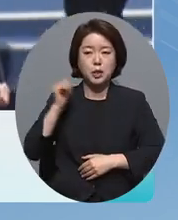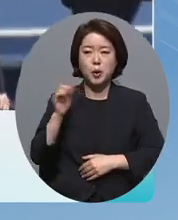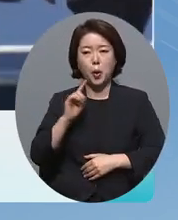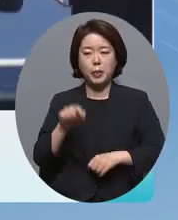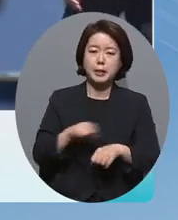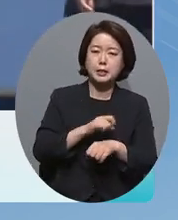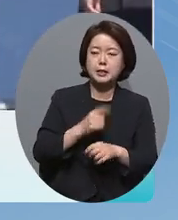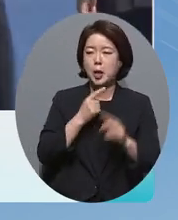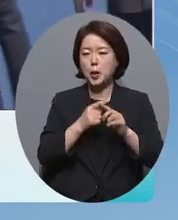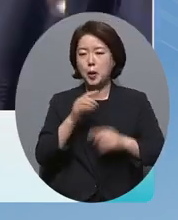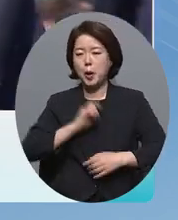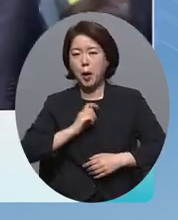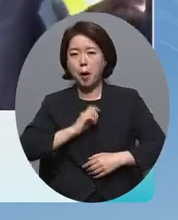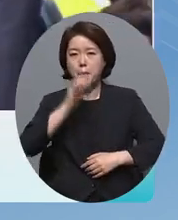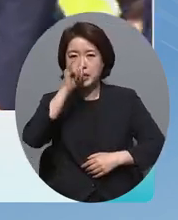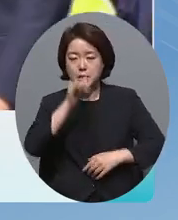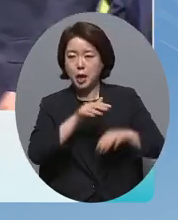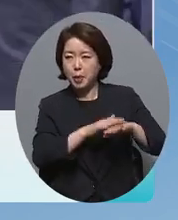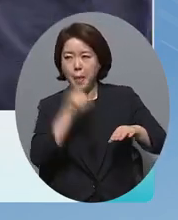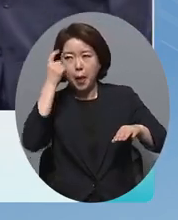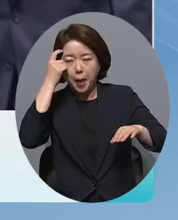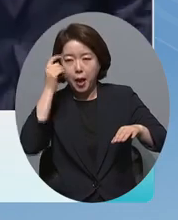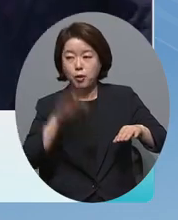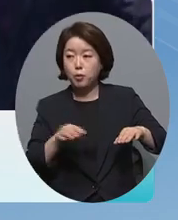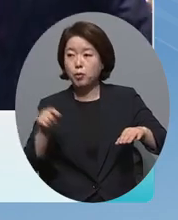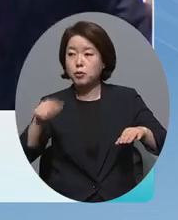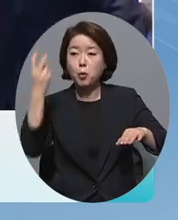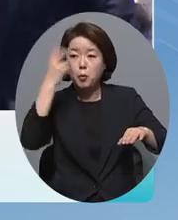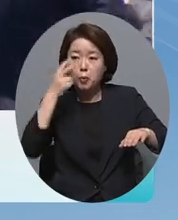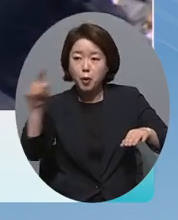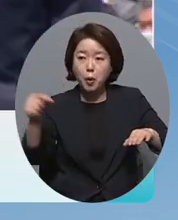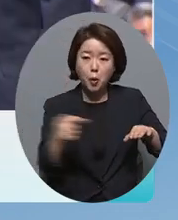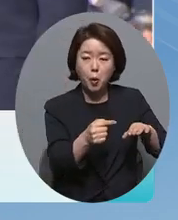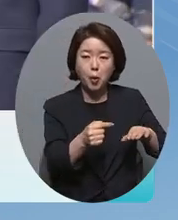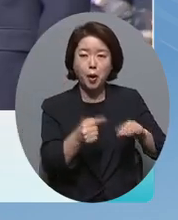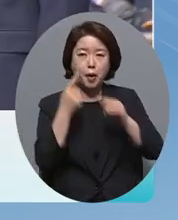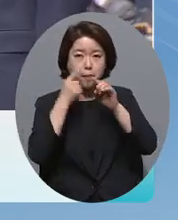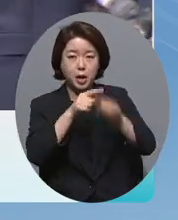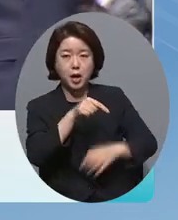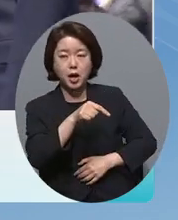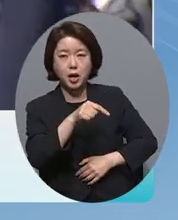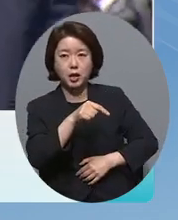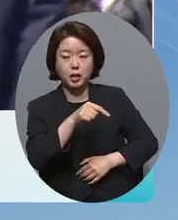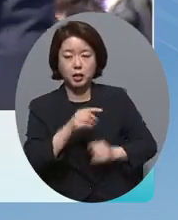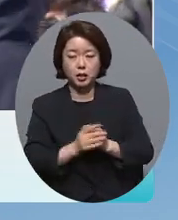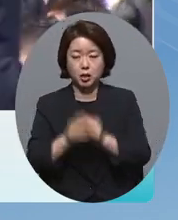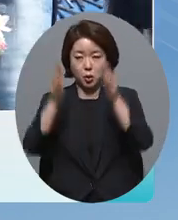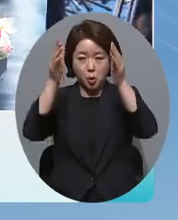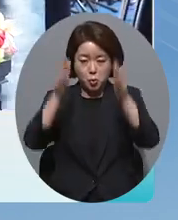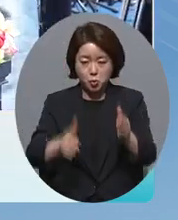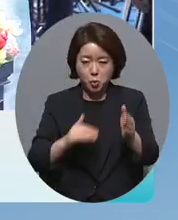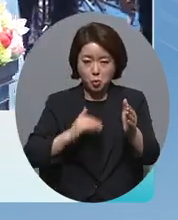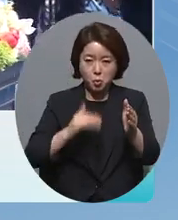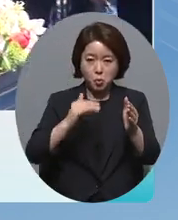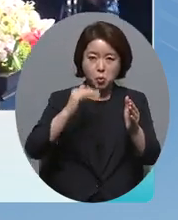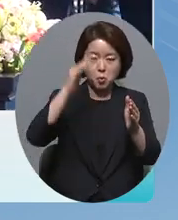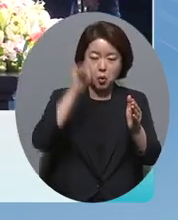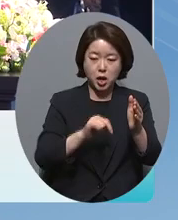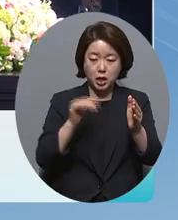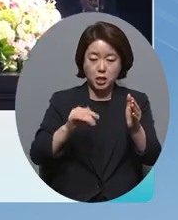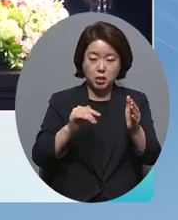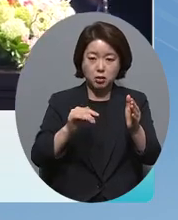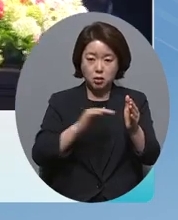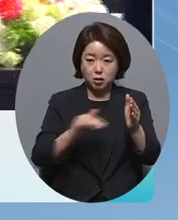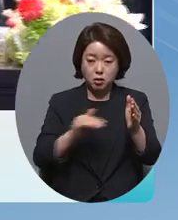특정한 혐의가 있을 것이다라고 정해두고 조사를 하는 것이 아니냐가 쉽게 말하면 조사의 허리 단계가 제대로 마무리가 안 됐는데 왜 바로